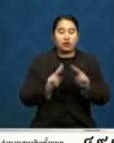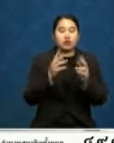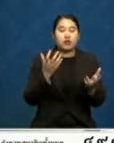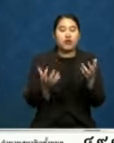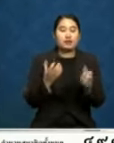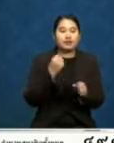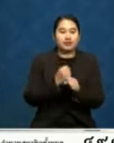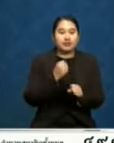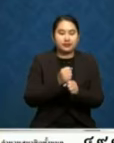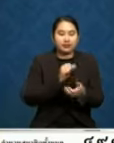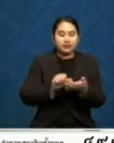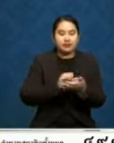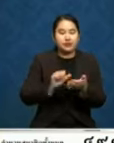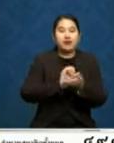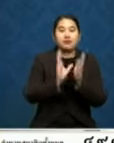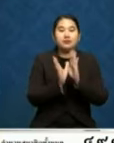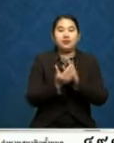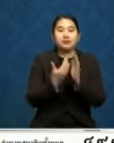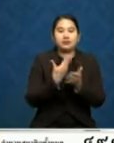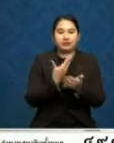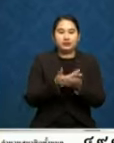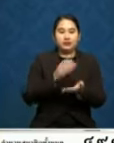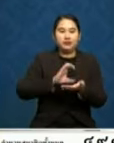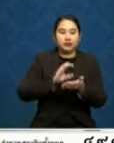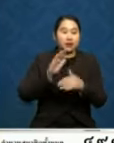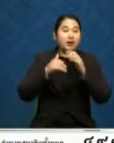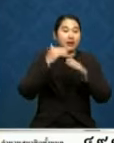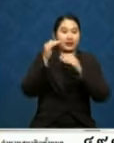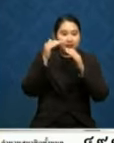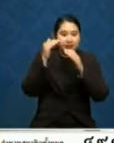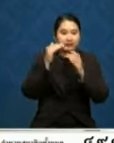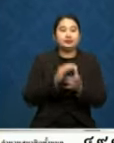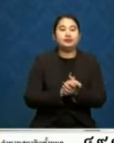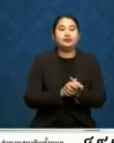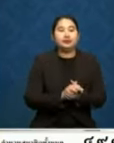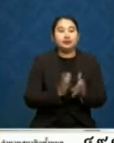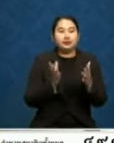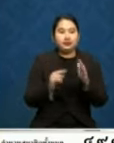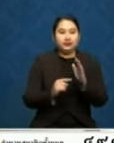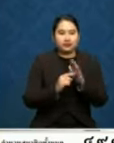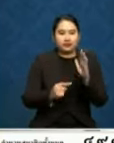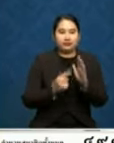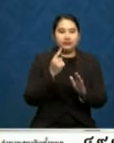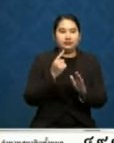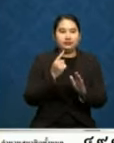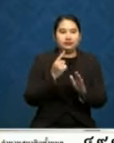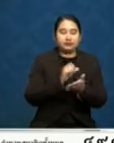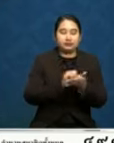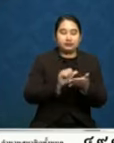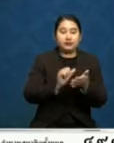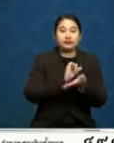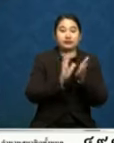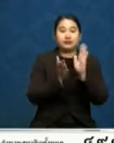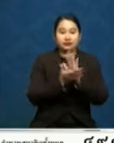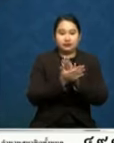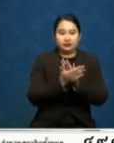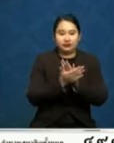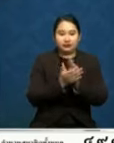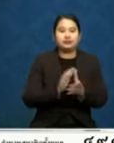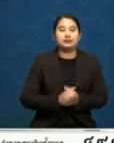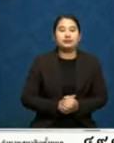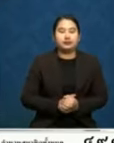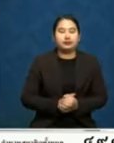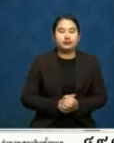ะต้องเปลี่ยนเพื่อการจัดสรรงบประมาณที่ไปข้างหน้าและเป็นจุดเริ่มต้นของการปฏิรูปกระบวนการยุติธรรม